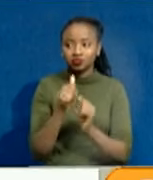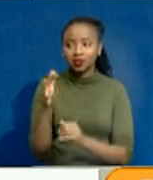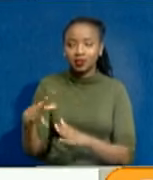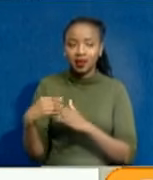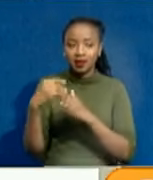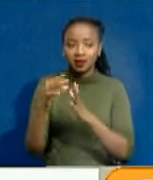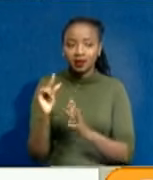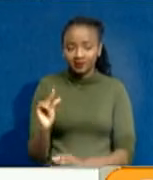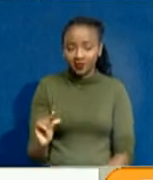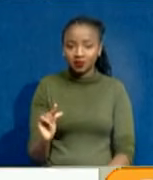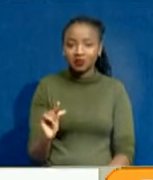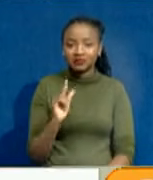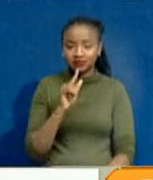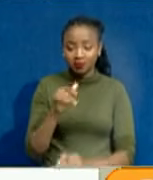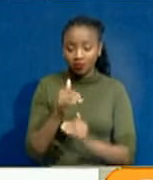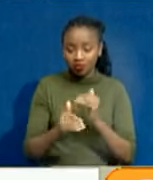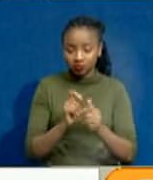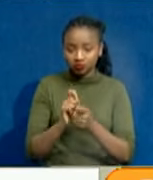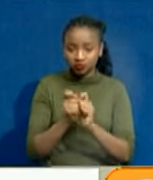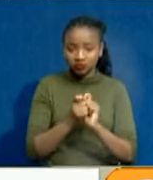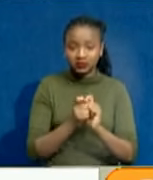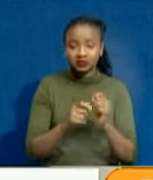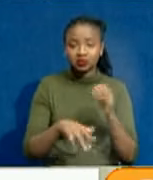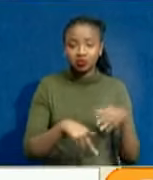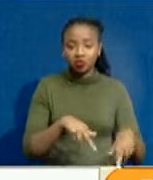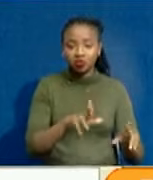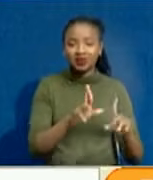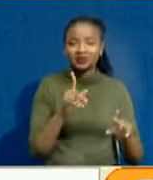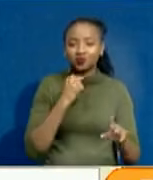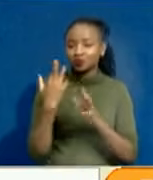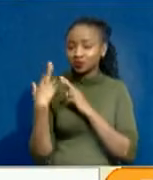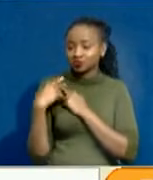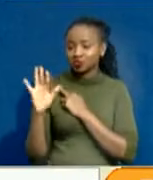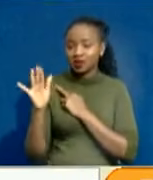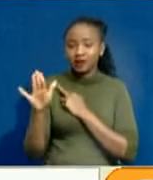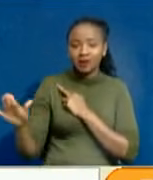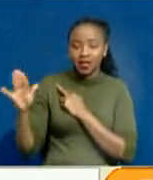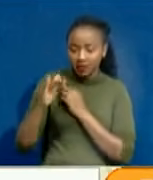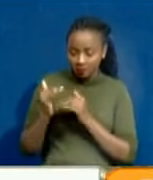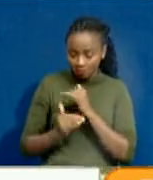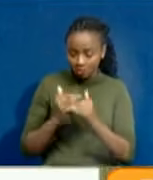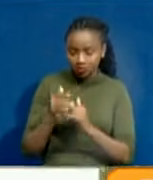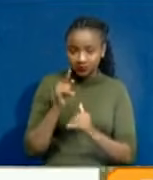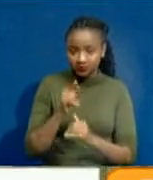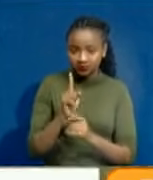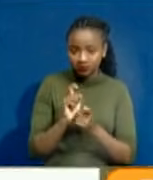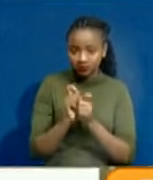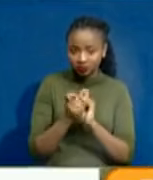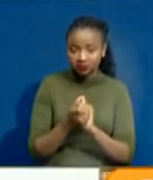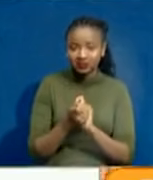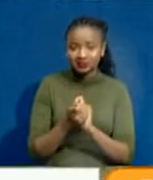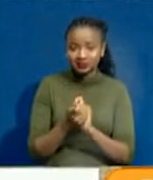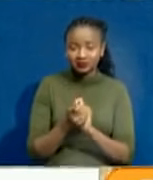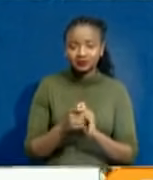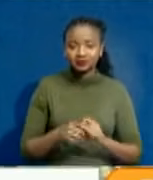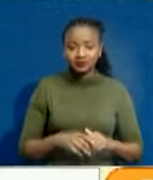Ogeto anasema taratibu za kubadilisha majina ya barabara huamuliwa na bunge. Kulingana naye, njia iliyofuatwa kuipata barabara ya Dikdik jina